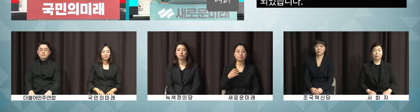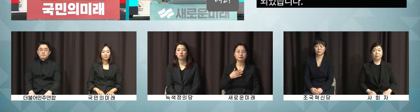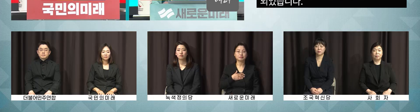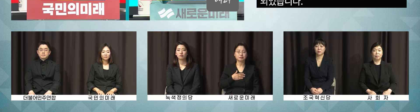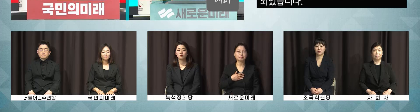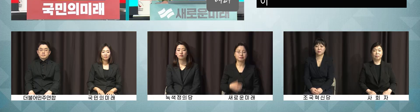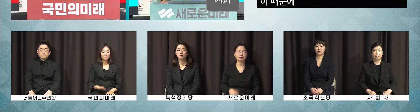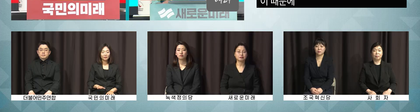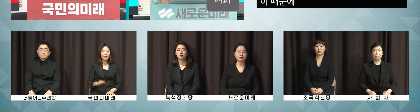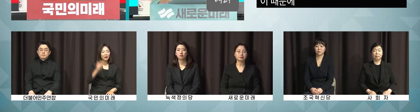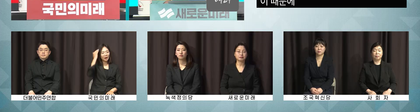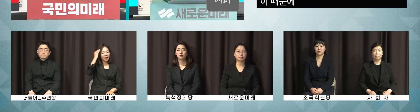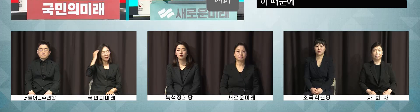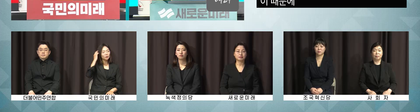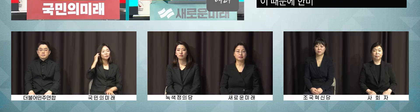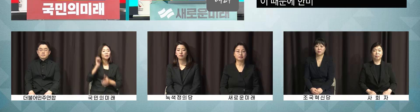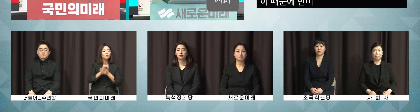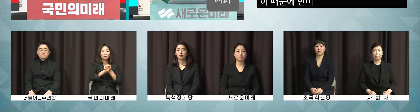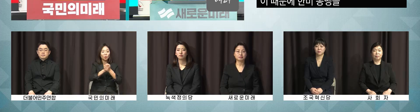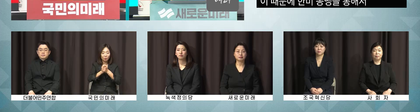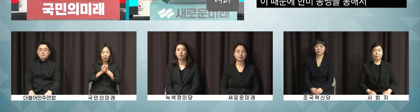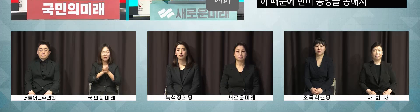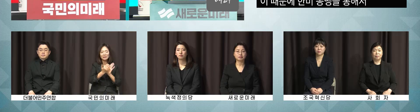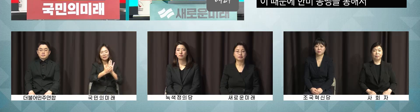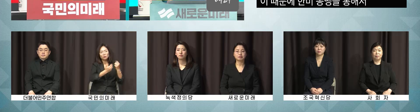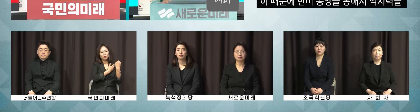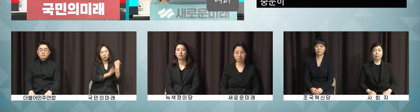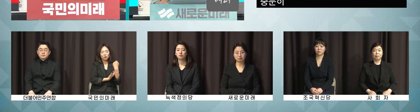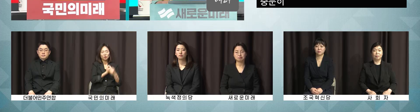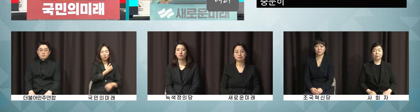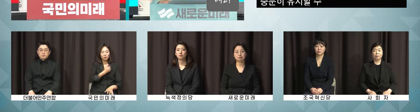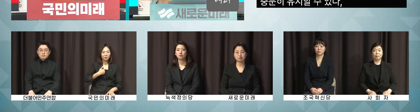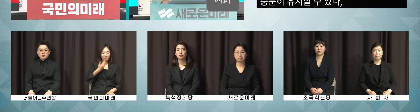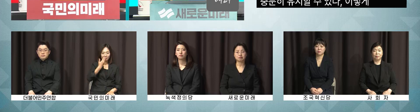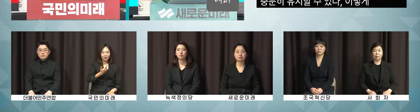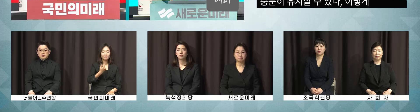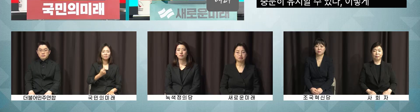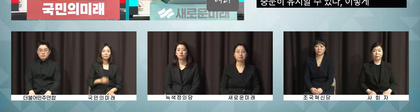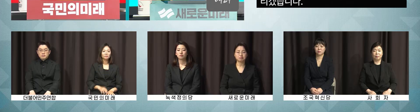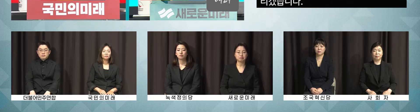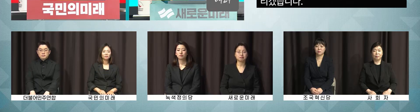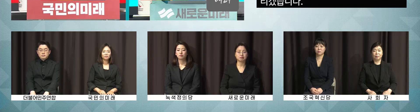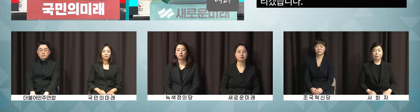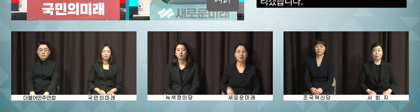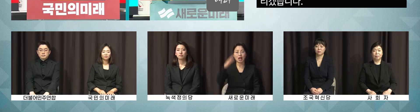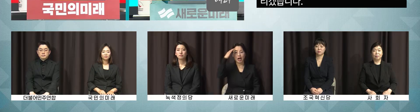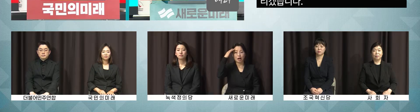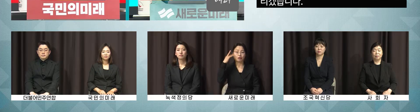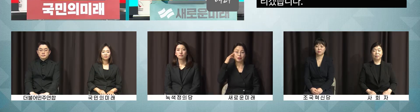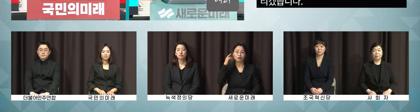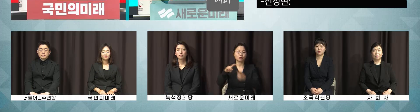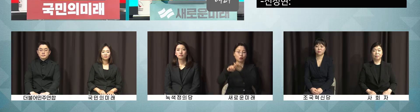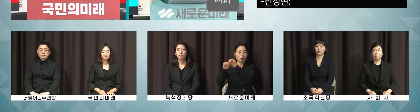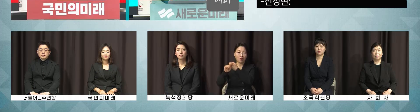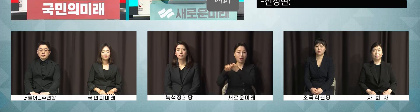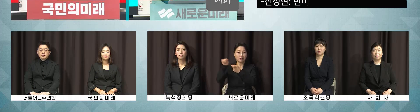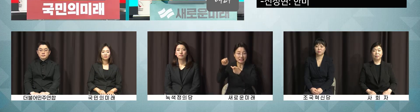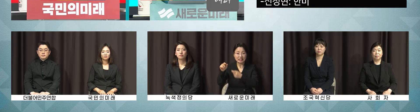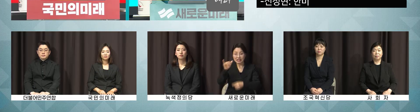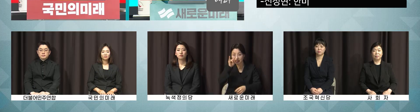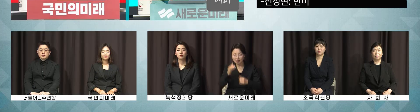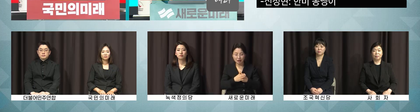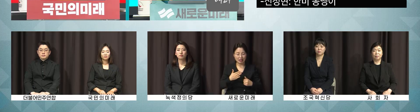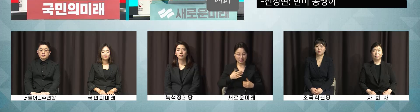때문에 한미동맹을 통해서 억지력을 충분히 유지할 수 있다 이렇게 말씀드리겠습니다. 네, 한미동맹이 있기 때문에